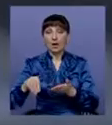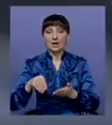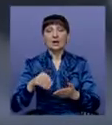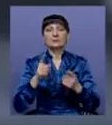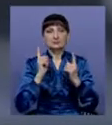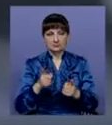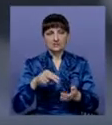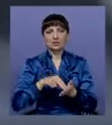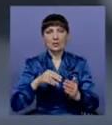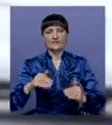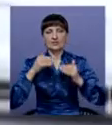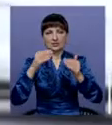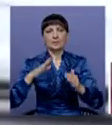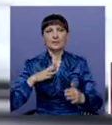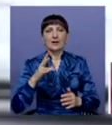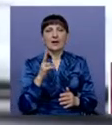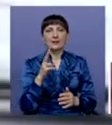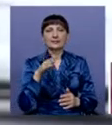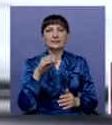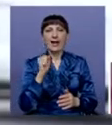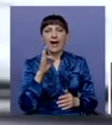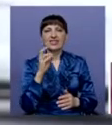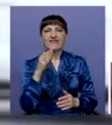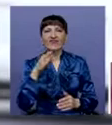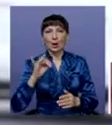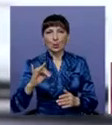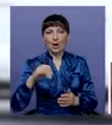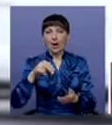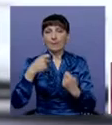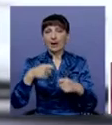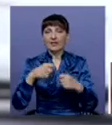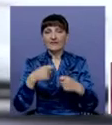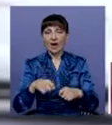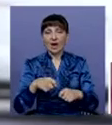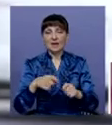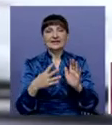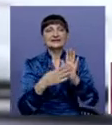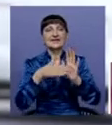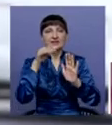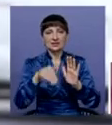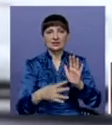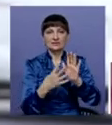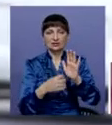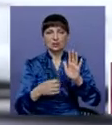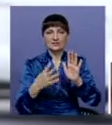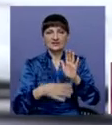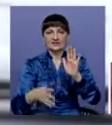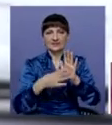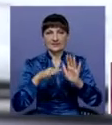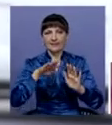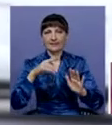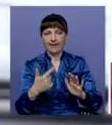действительно завышение цен. Препарат Тамифлю, его продавали. Он 9999